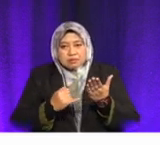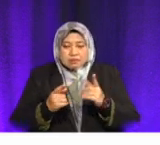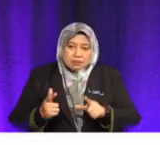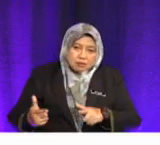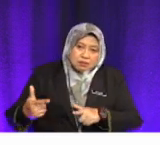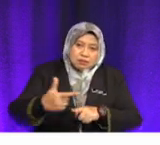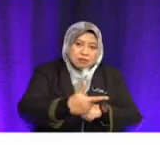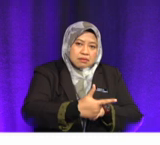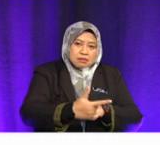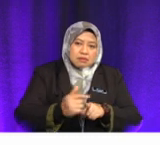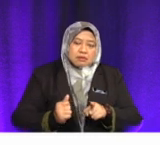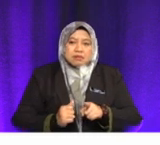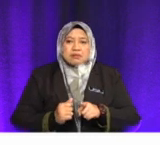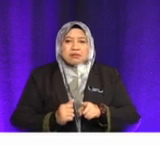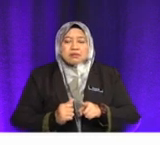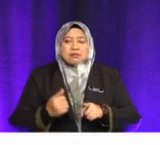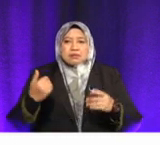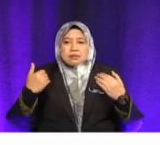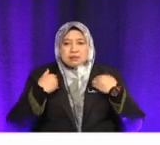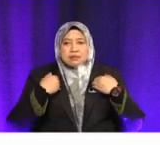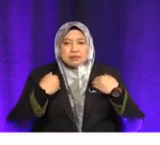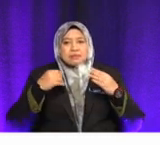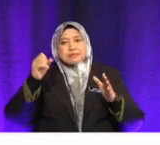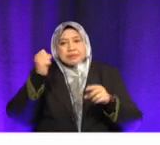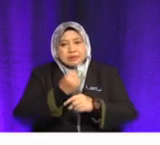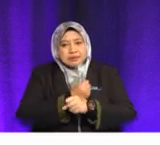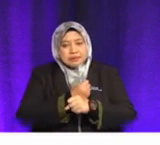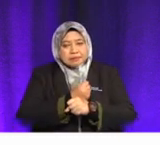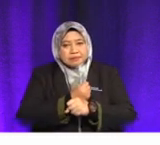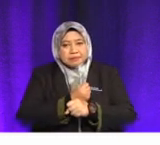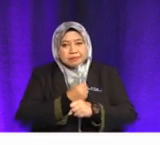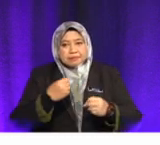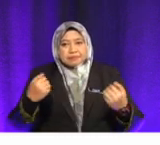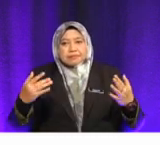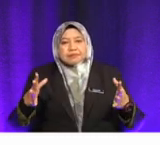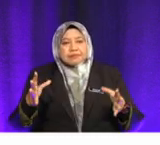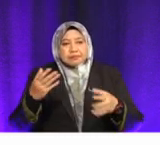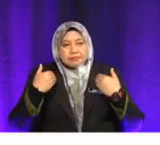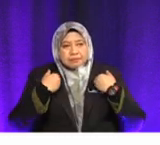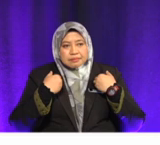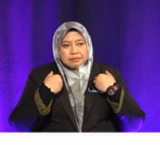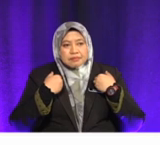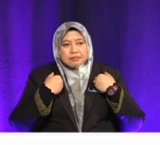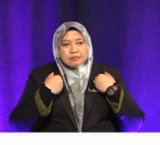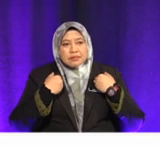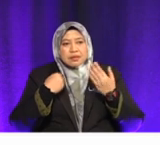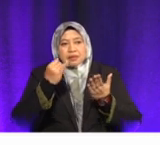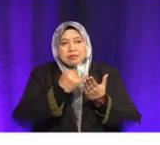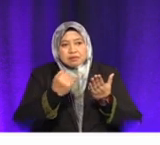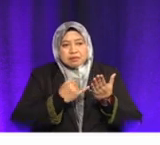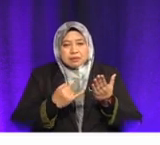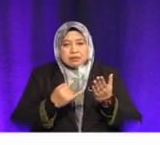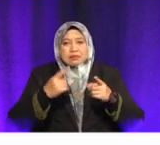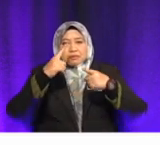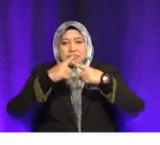Oke jadi ada situ persilangan Aduh jadi kita akan melukiskan langkah ataupun tanda kan